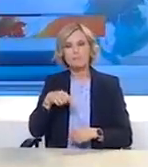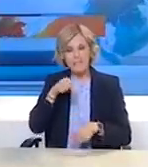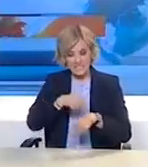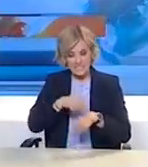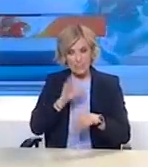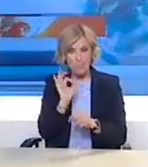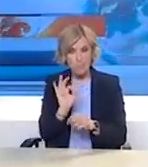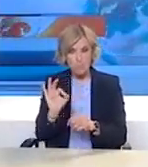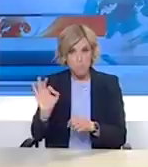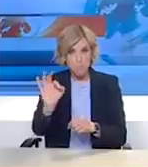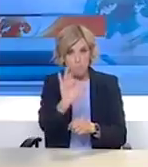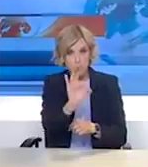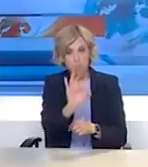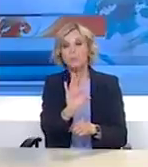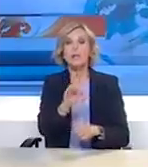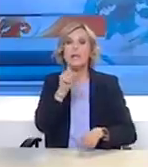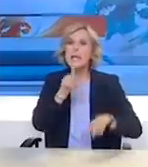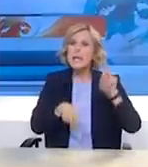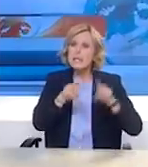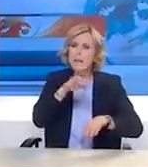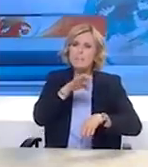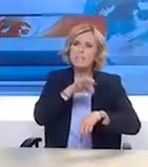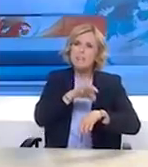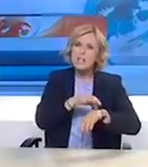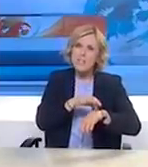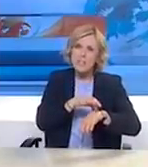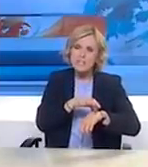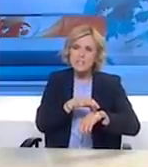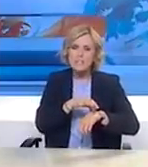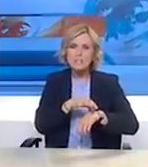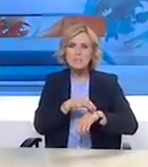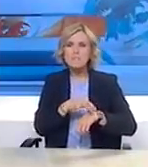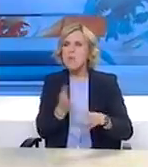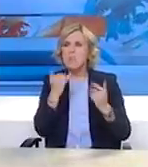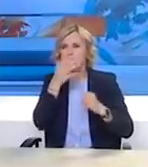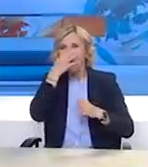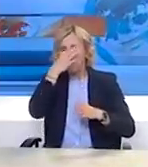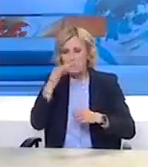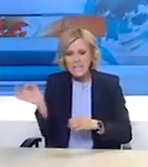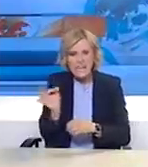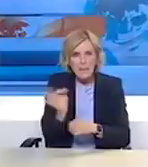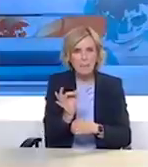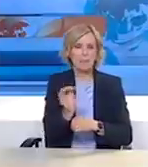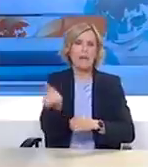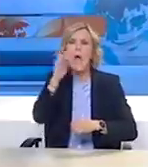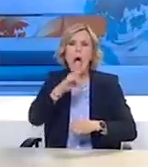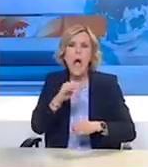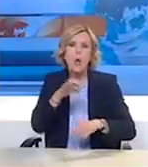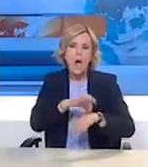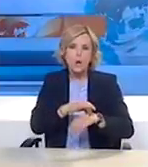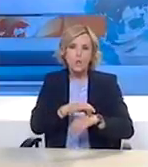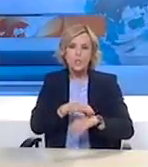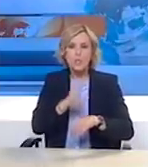πανδημίας έχουν κάνει pause, με αποτέλεσμα ασθενείς να μην επισκέπτονται τα νοσοκομεία. Ωστόσο, γιατροί από μεγάλα νοσοκομεία τονίζουν με